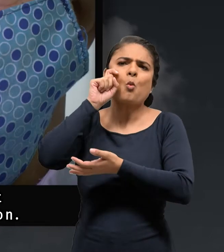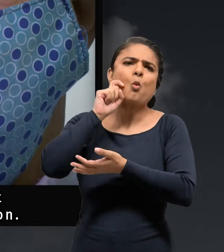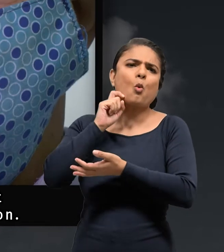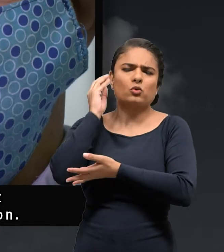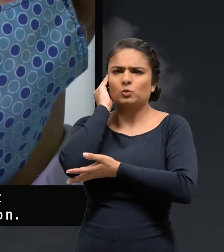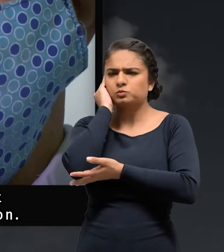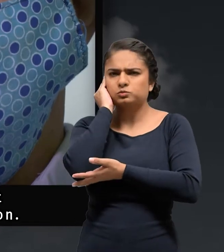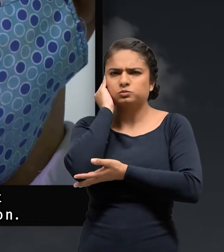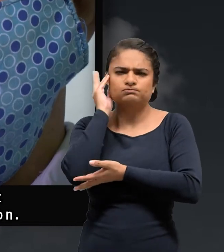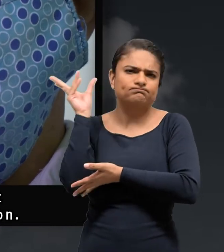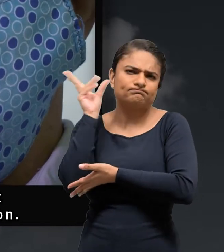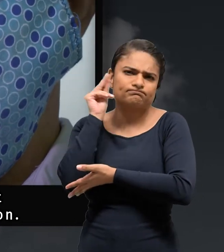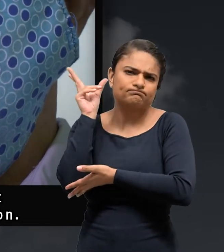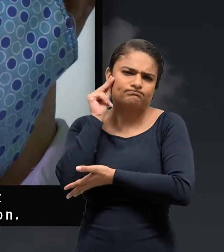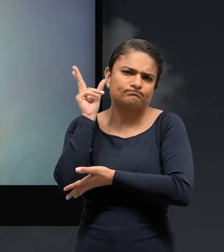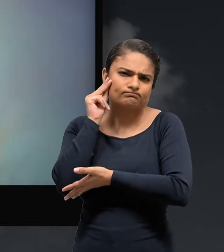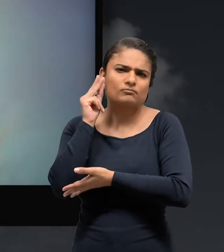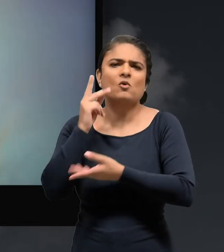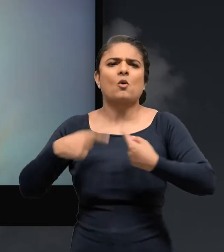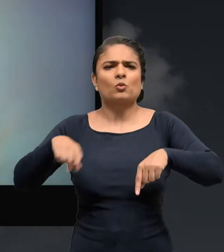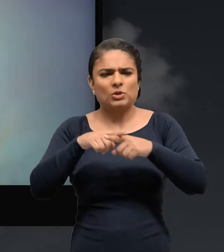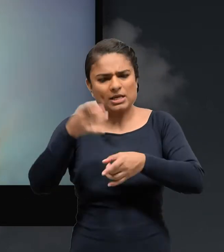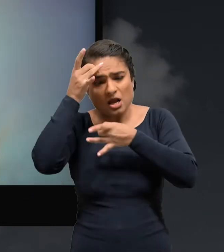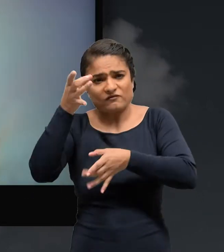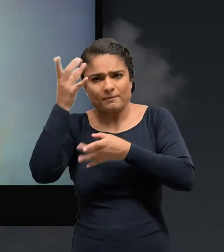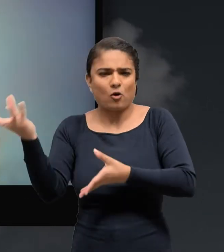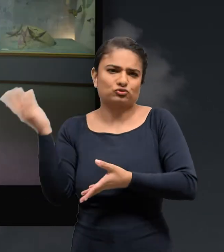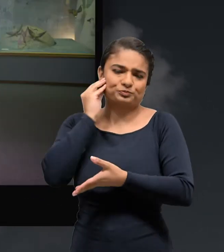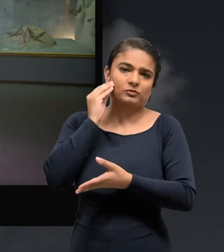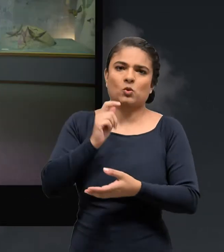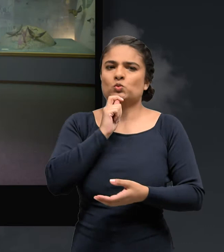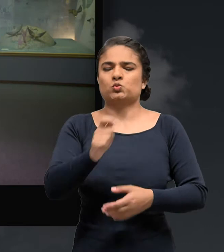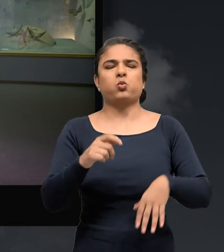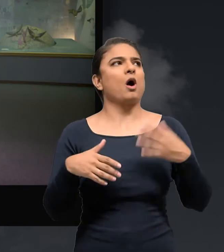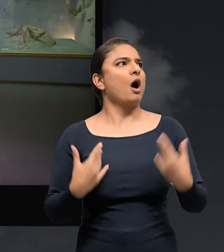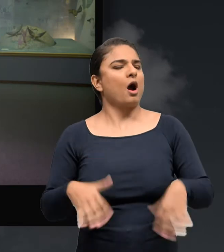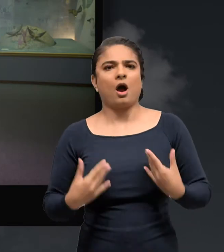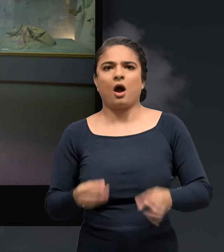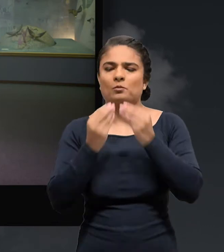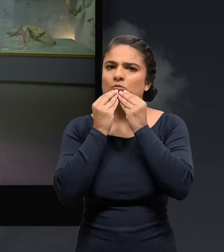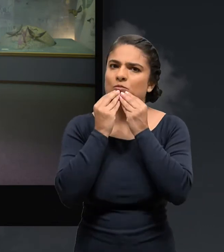opsit en jy kan luister na die inligting. En dit is werklik wonderlik.